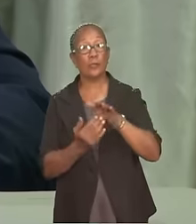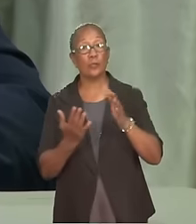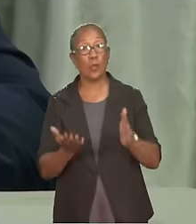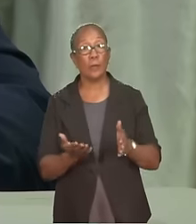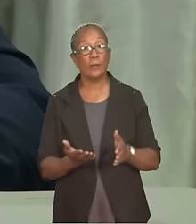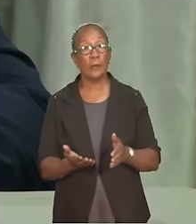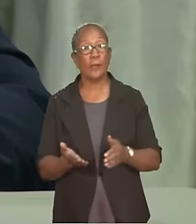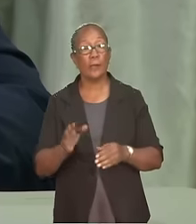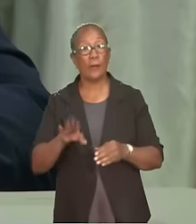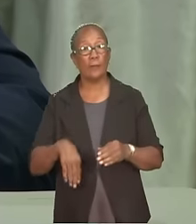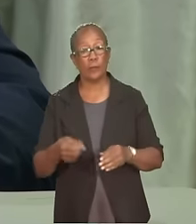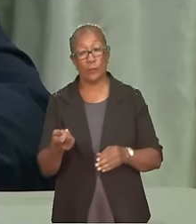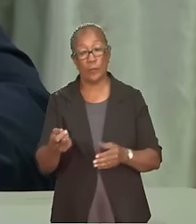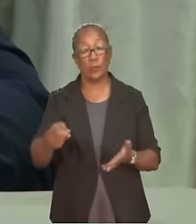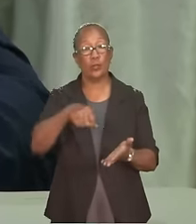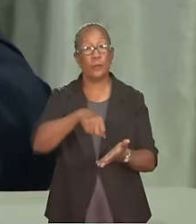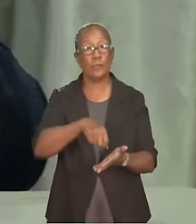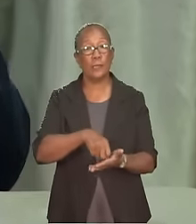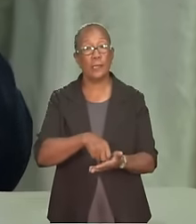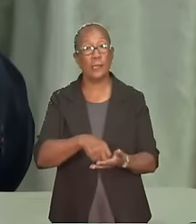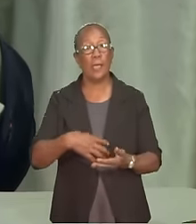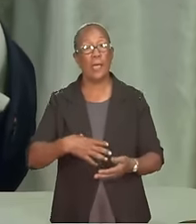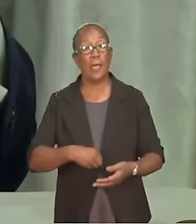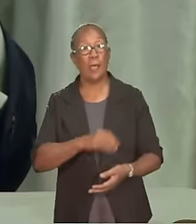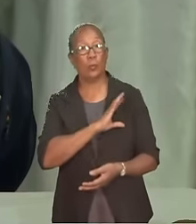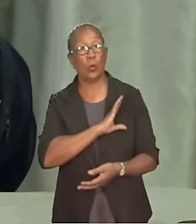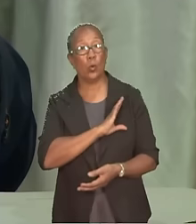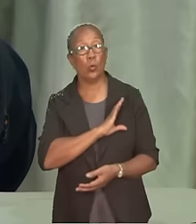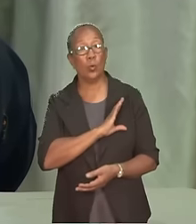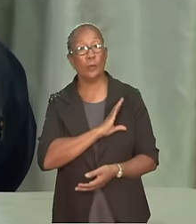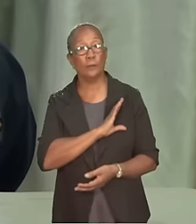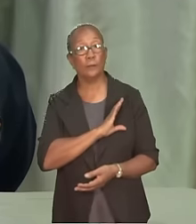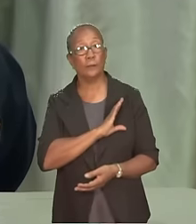de subsidie en daar hebben we ook een stukje